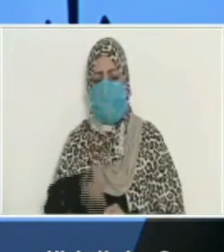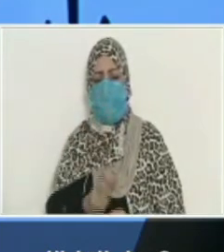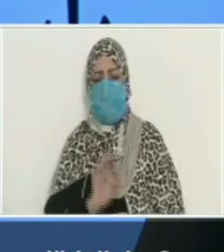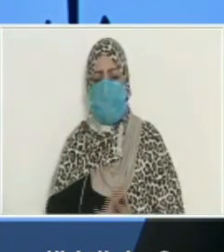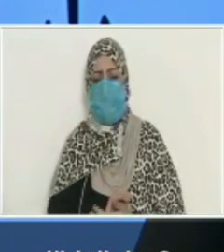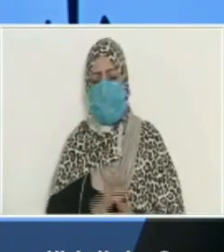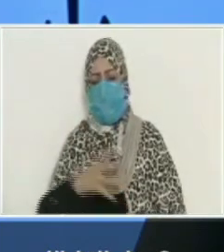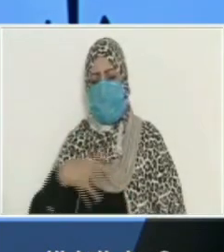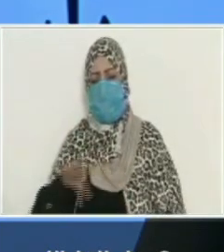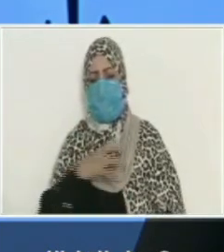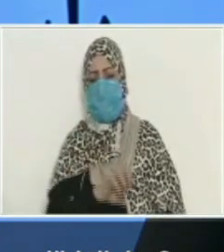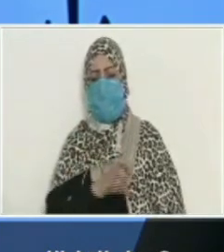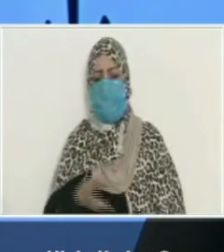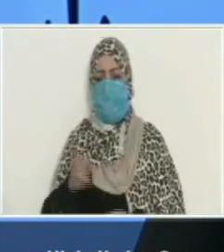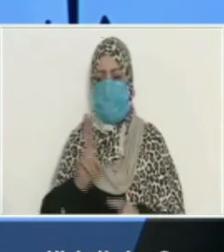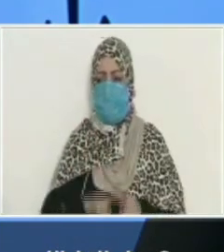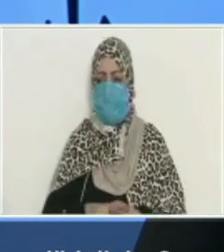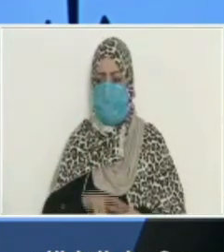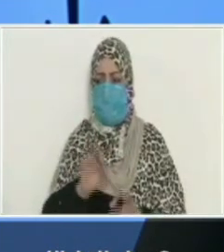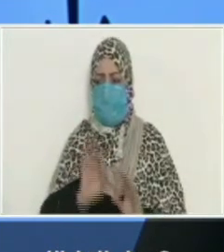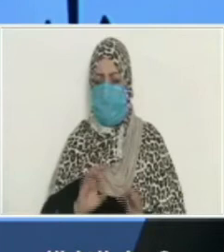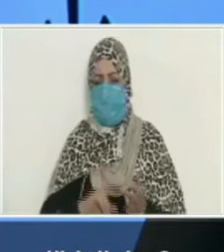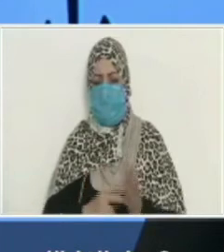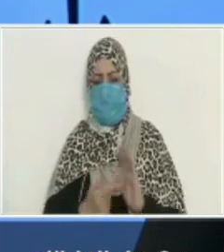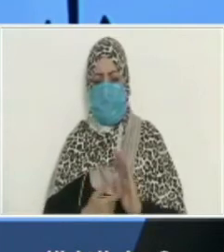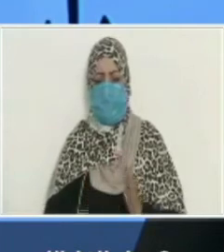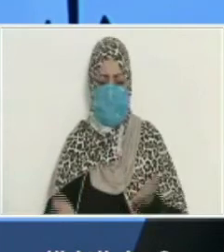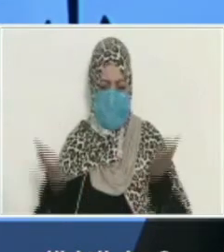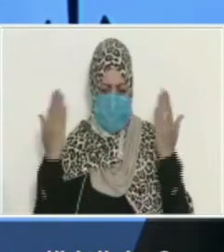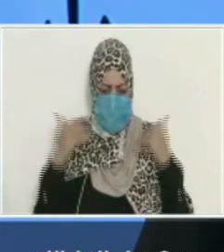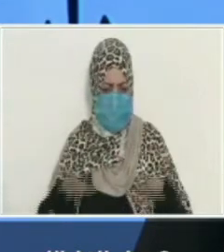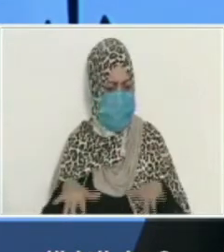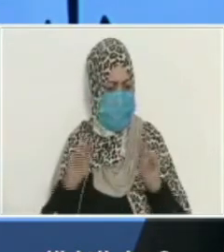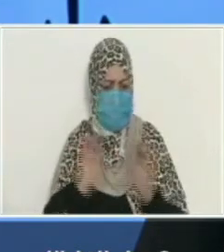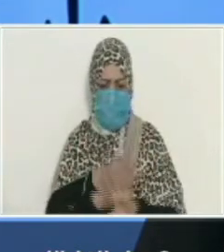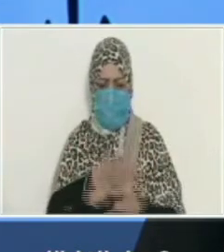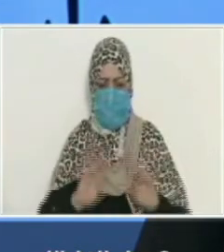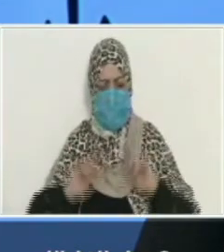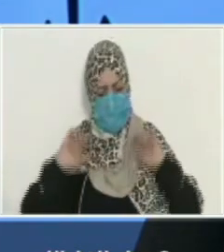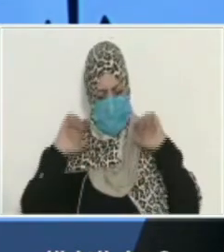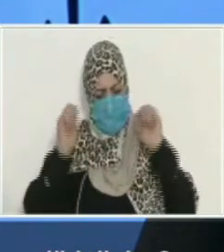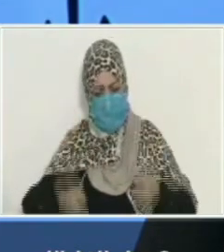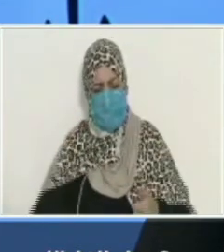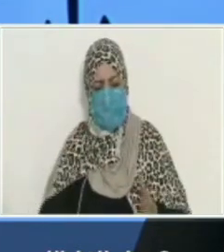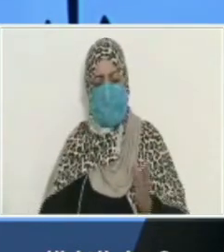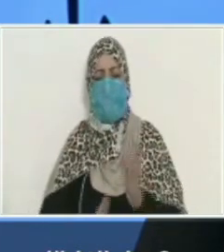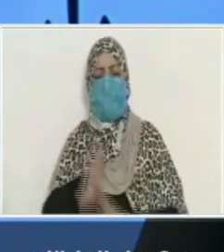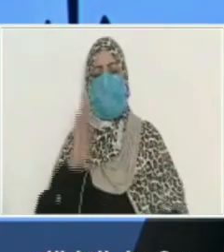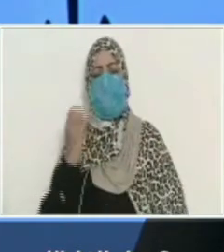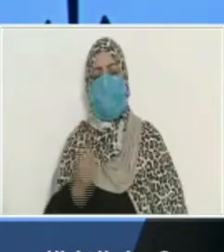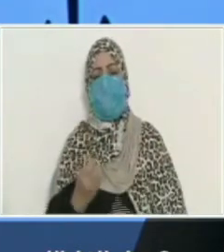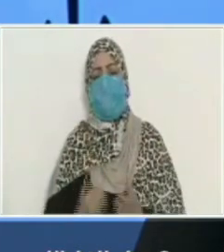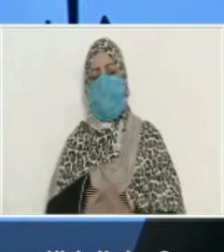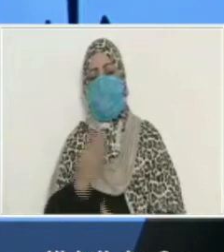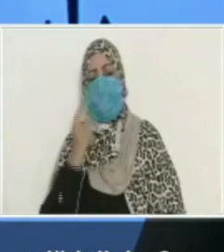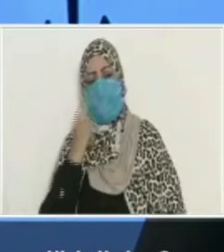يعود عليه بالنقد والتغيير والإبطال ويقول لا أنا منقلد فيه قول من قال بالبطلان، لا هذا لا يصح،